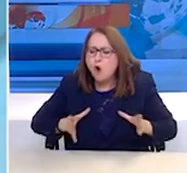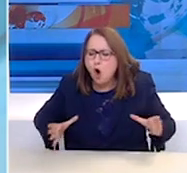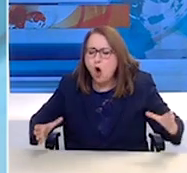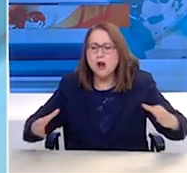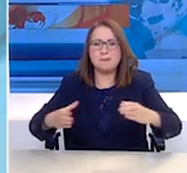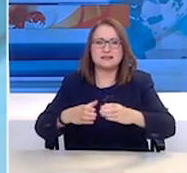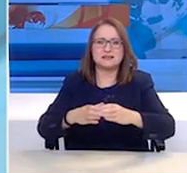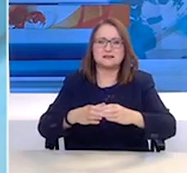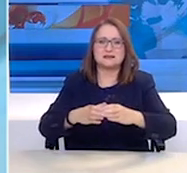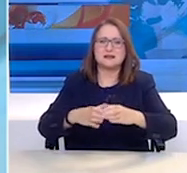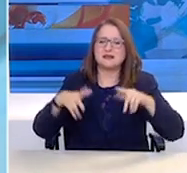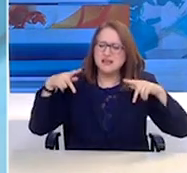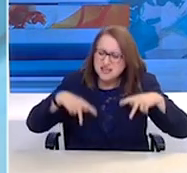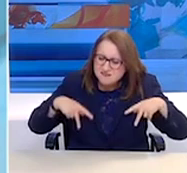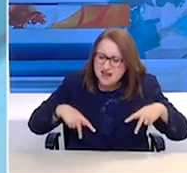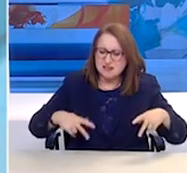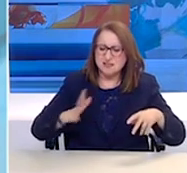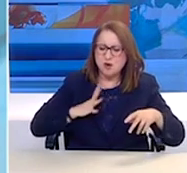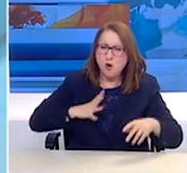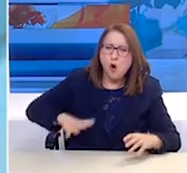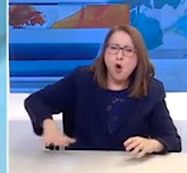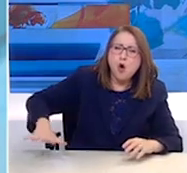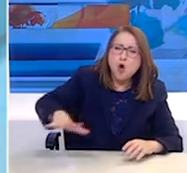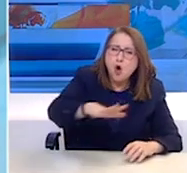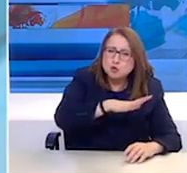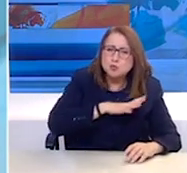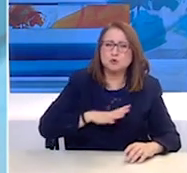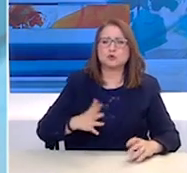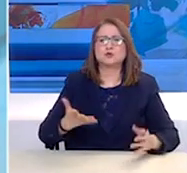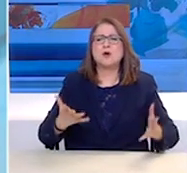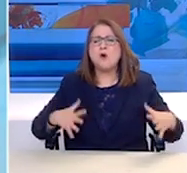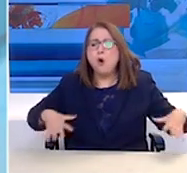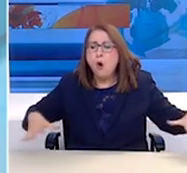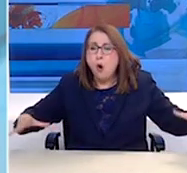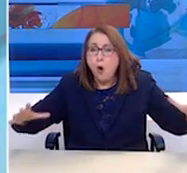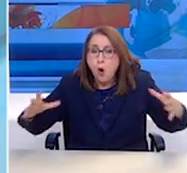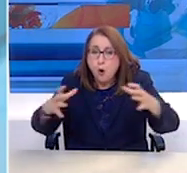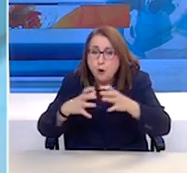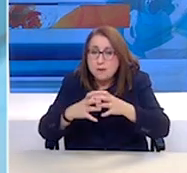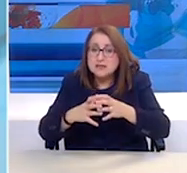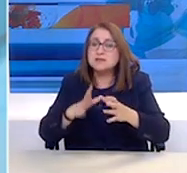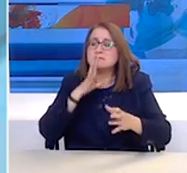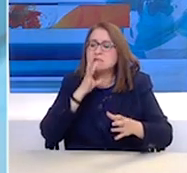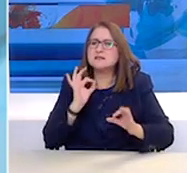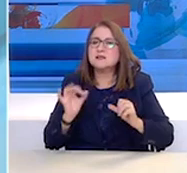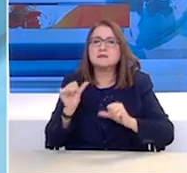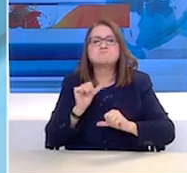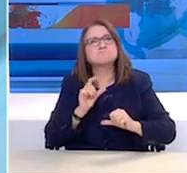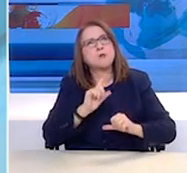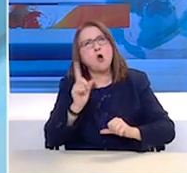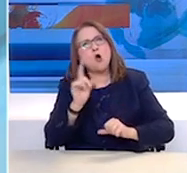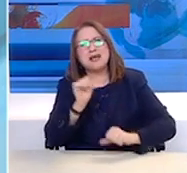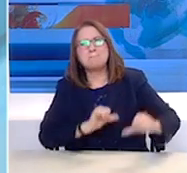μαζί έχουμε κάνει ένα επιτυχημένο, να μην το πω πείραμα, αλλά αποδείξαμε ότι μπορούμε σαν λαός να τα καταφέρουμε. Και αυτό για